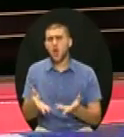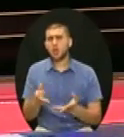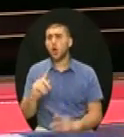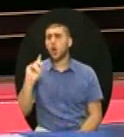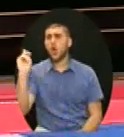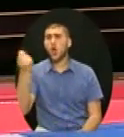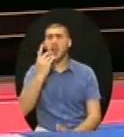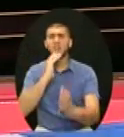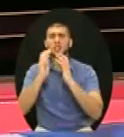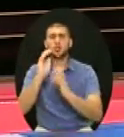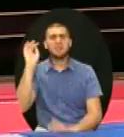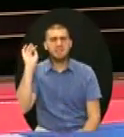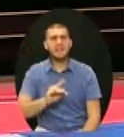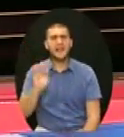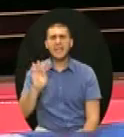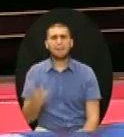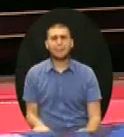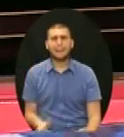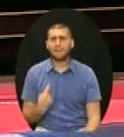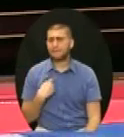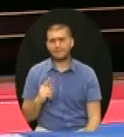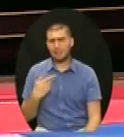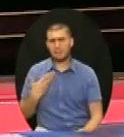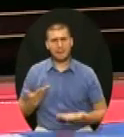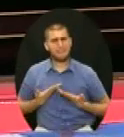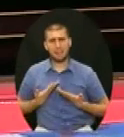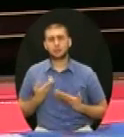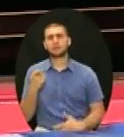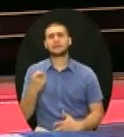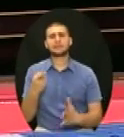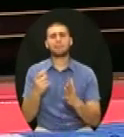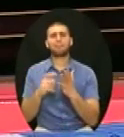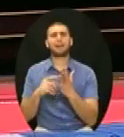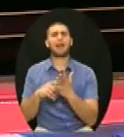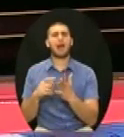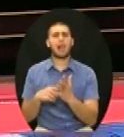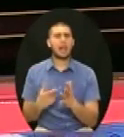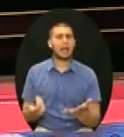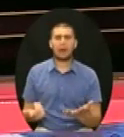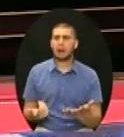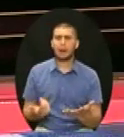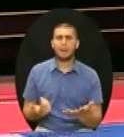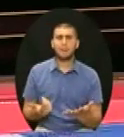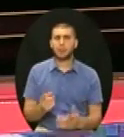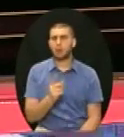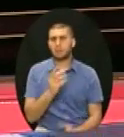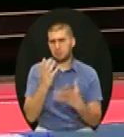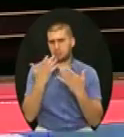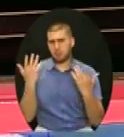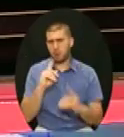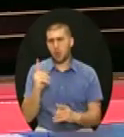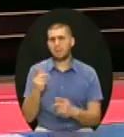כל התקשורת היא אנטי ביבי? אני לא קונה את זה שזה תוצאה מאיזושהי, בוודאי לא